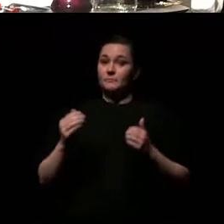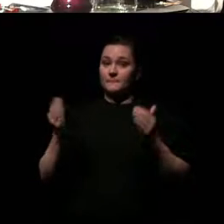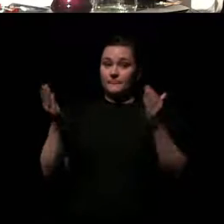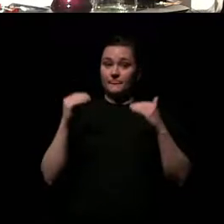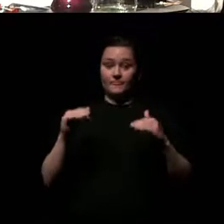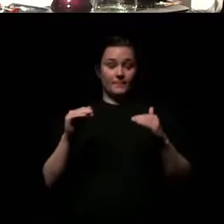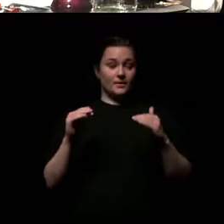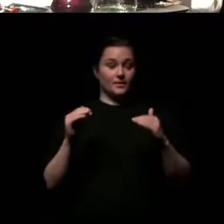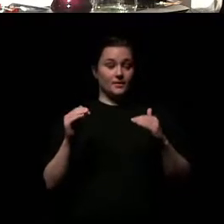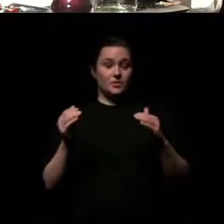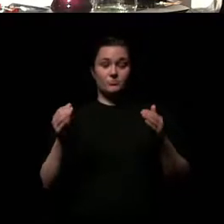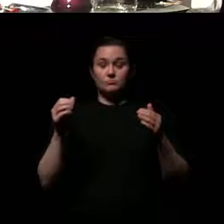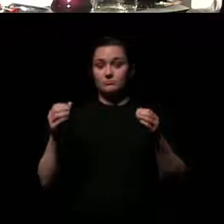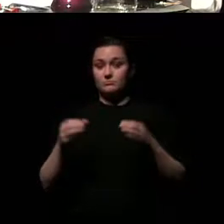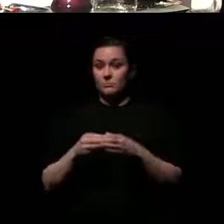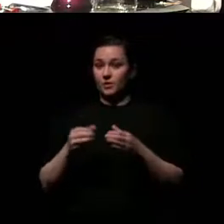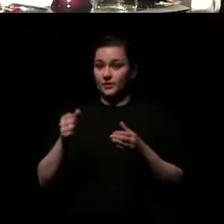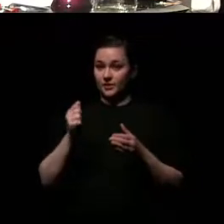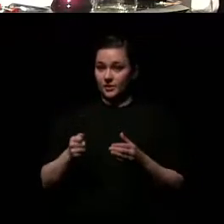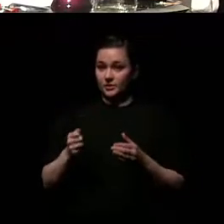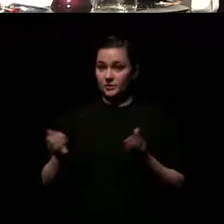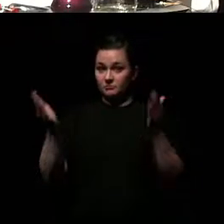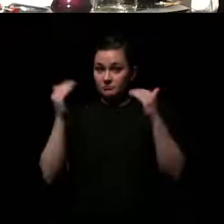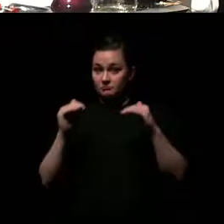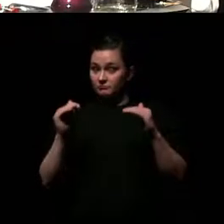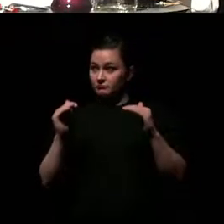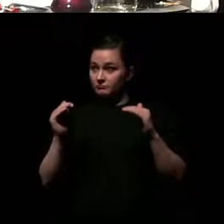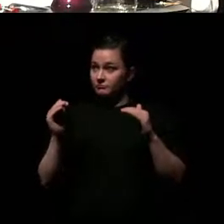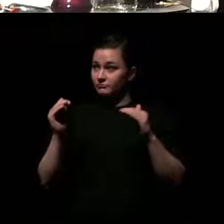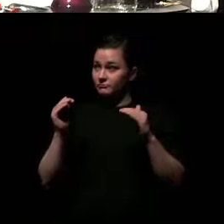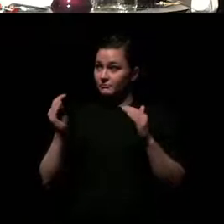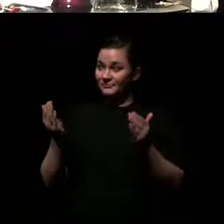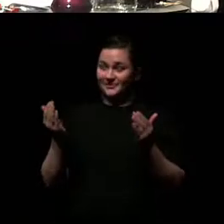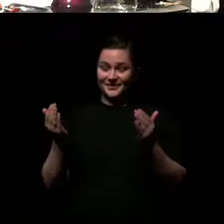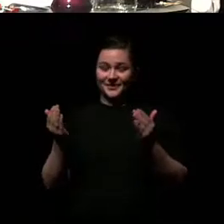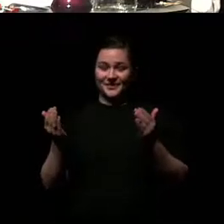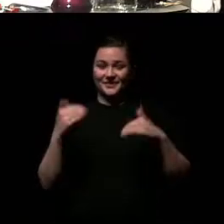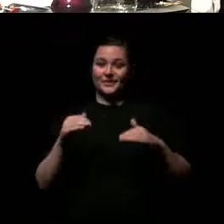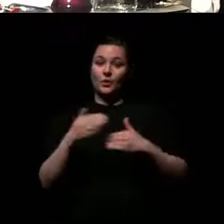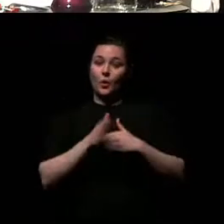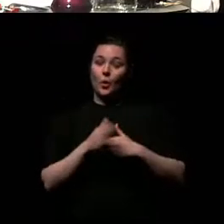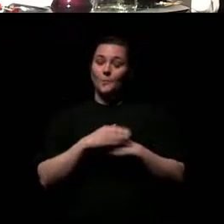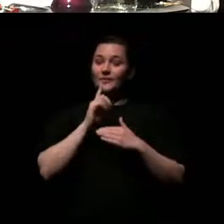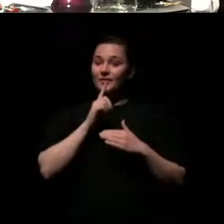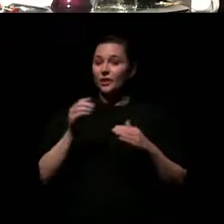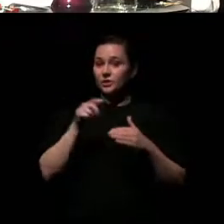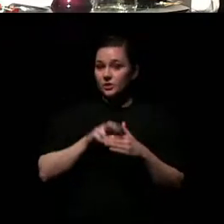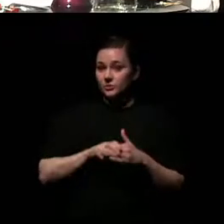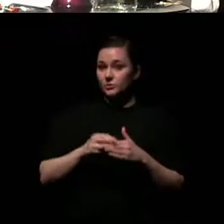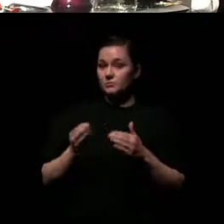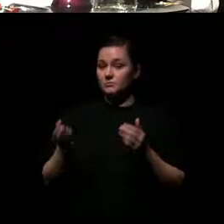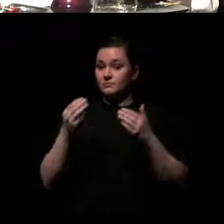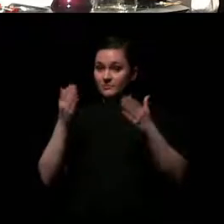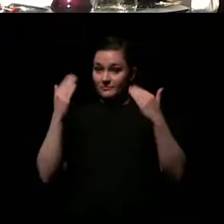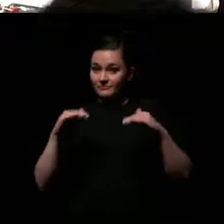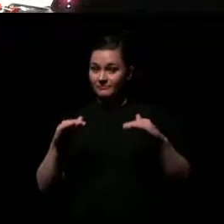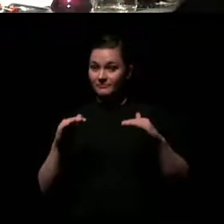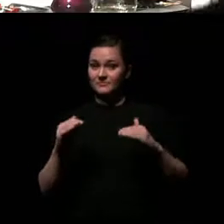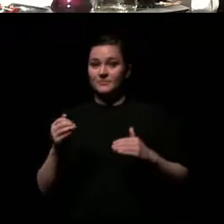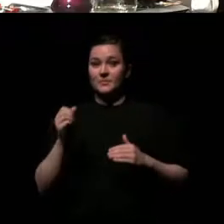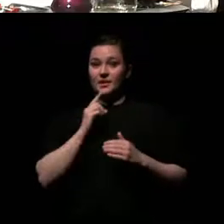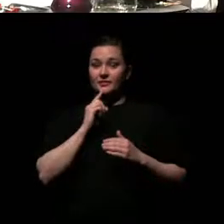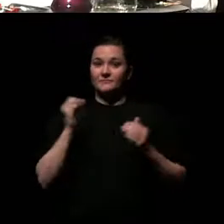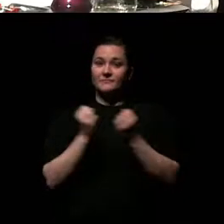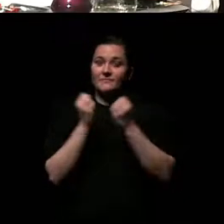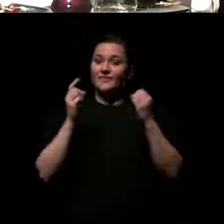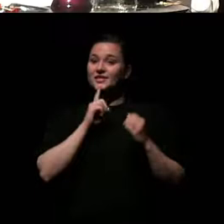ved Strindens promenadeorkester. Punkt 3. Styreprotokoll. Punkt 4. Åpen talerstol. Punkt 5. Festtale ved Samien student